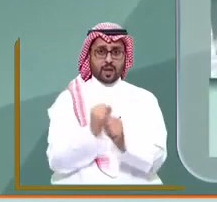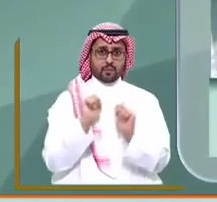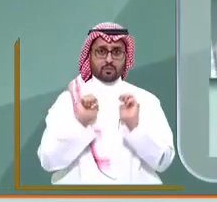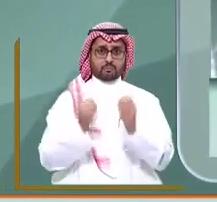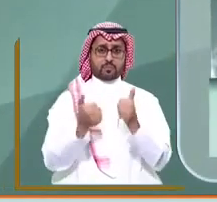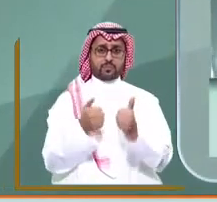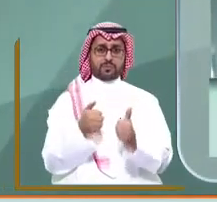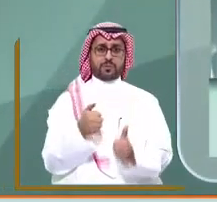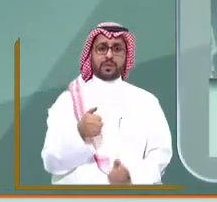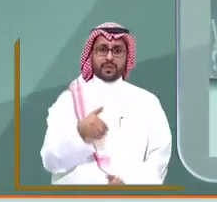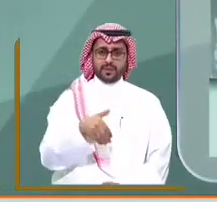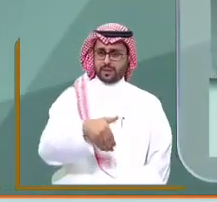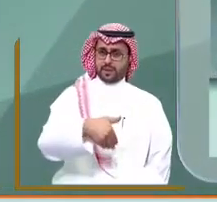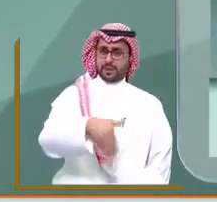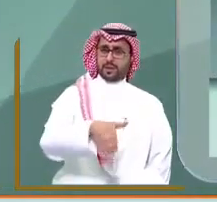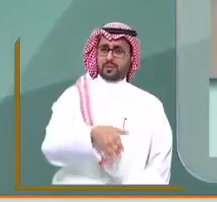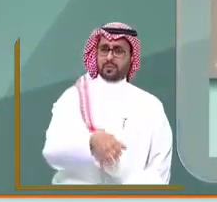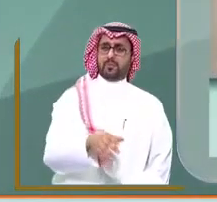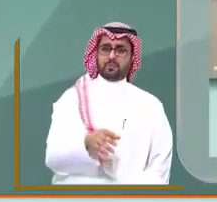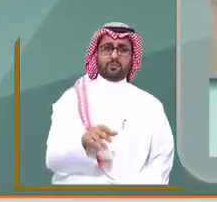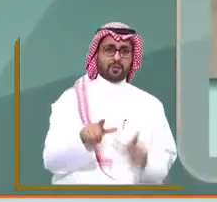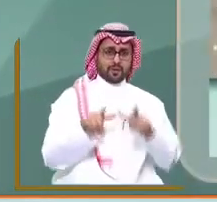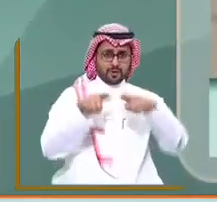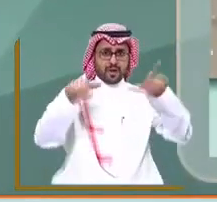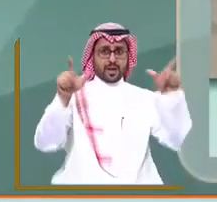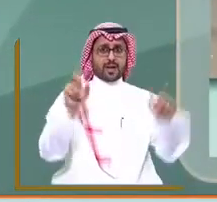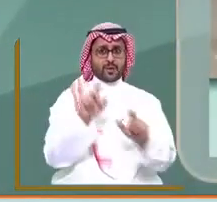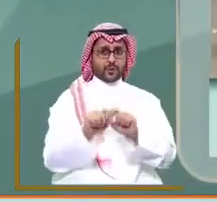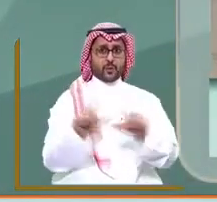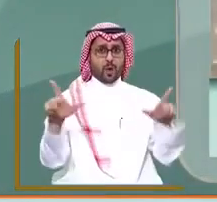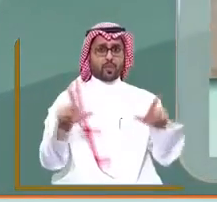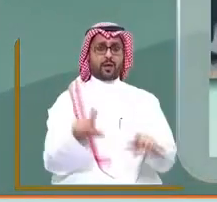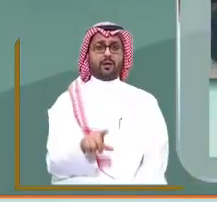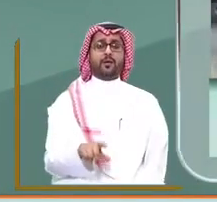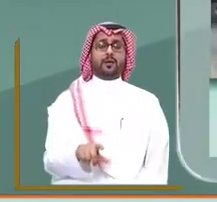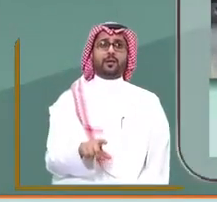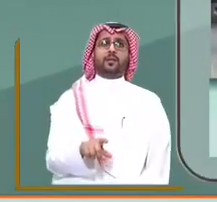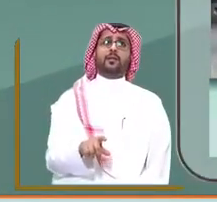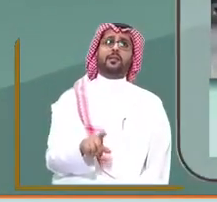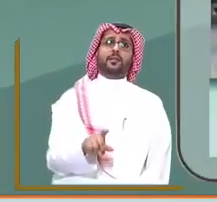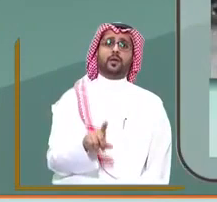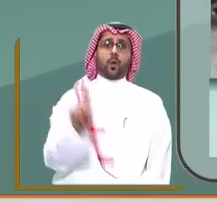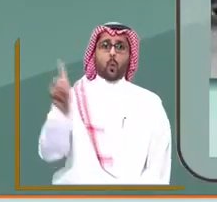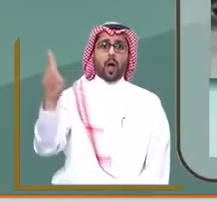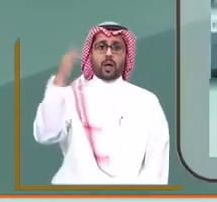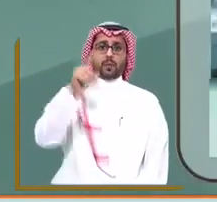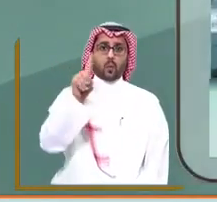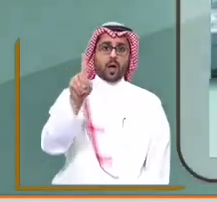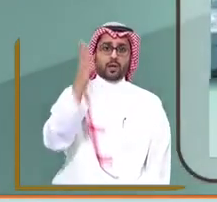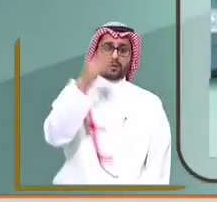بهذا الإجراء كما هو معلن لدى الجهات المختصة في